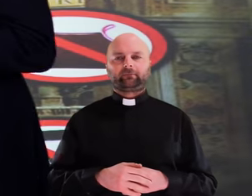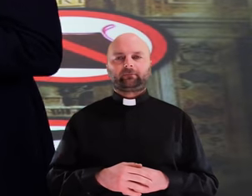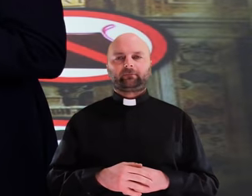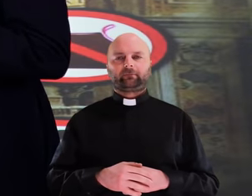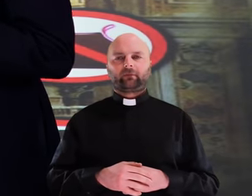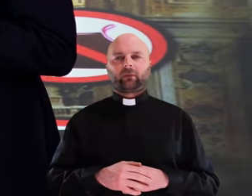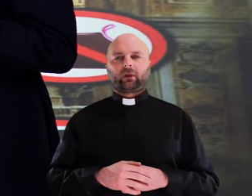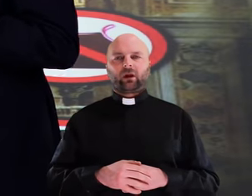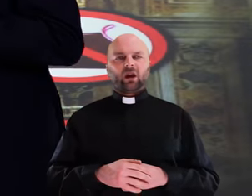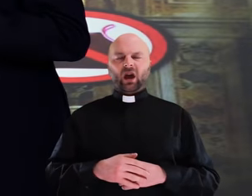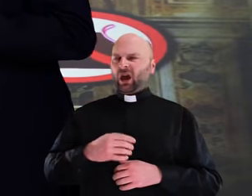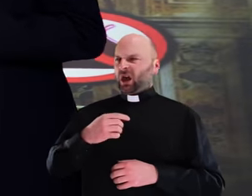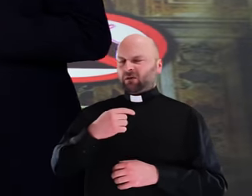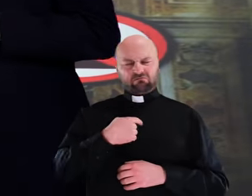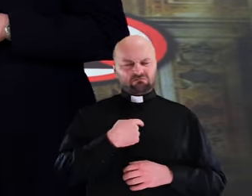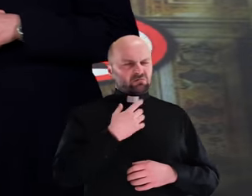A mi się to dalej nie podoba.